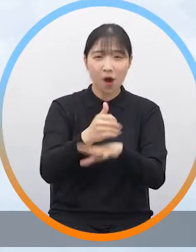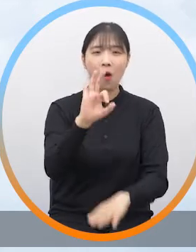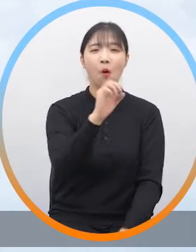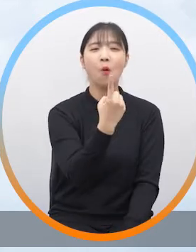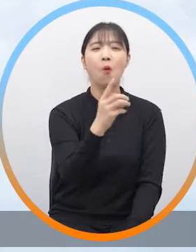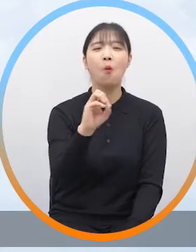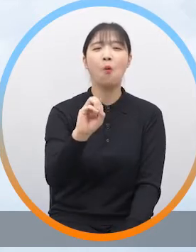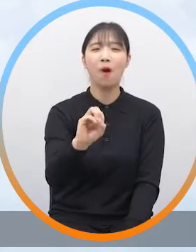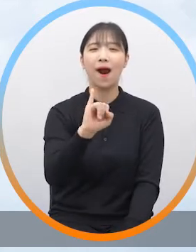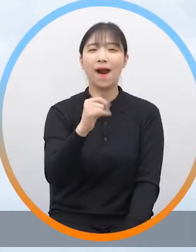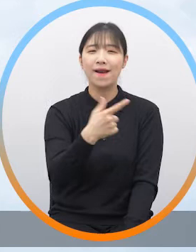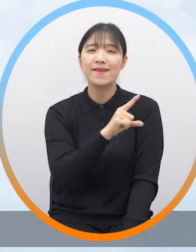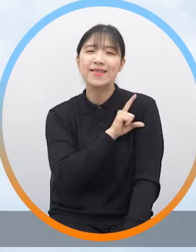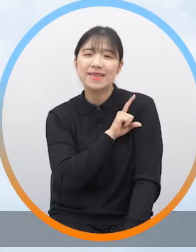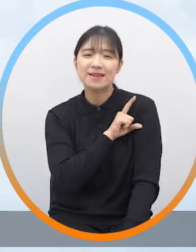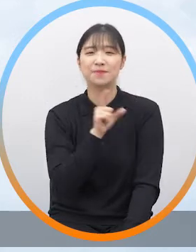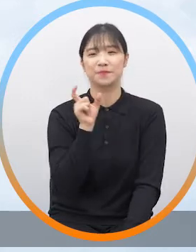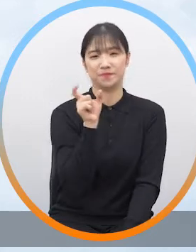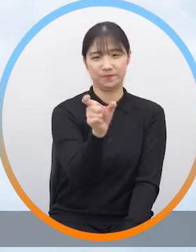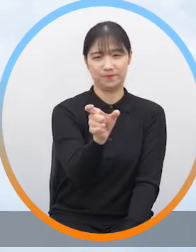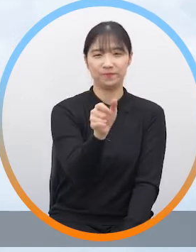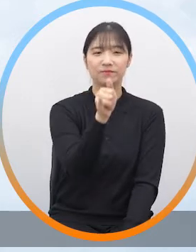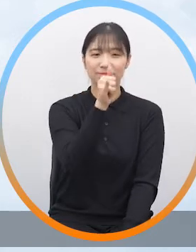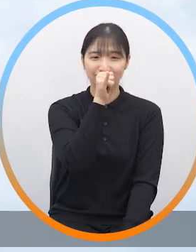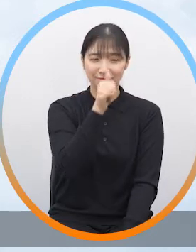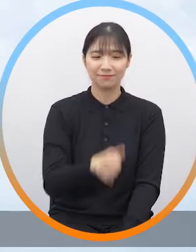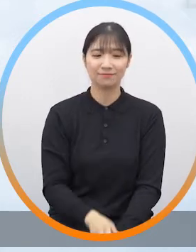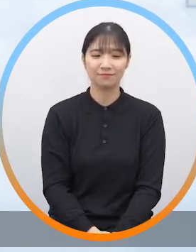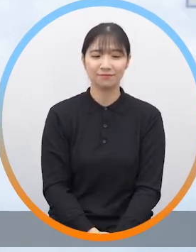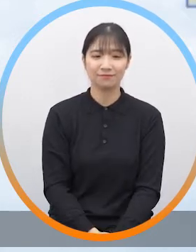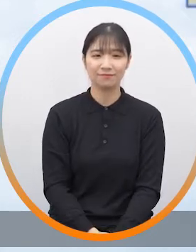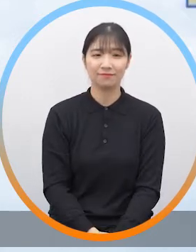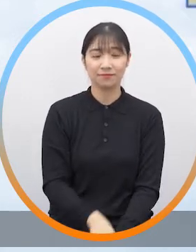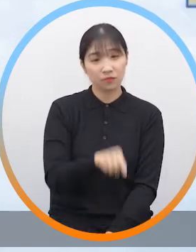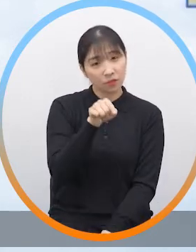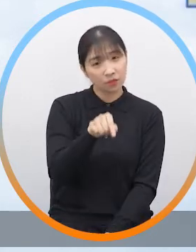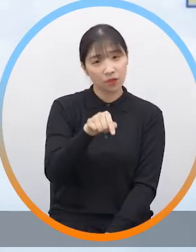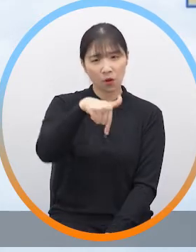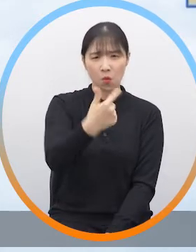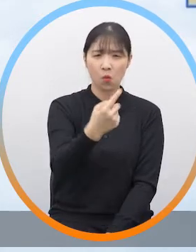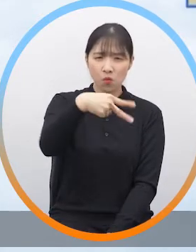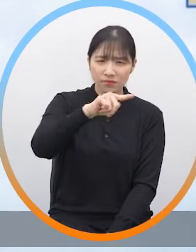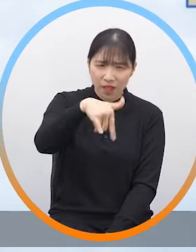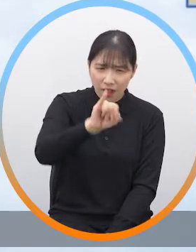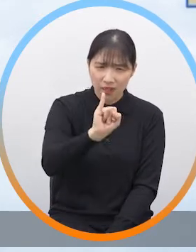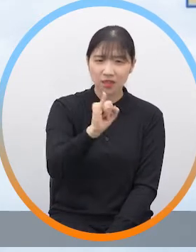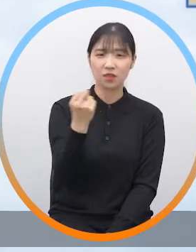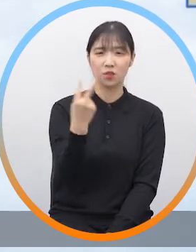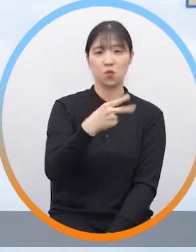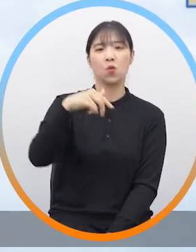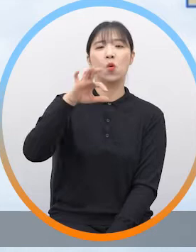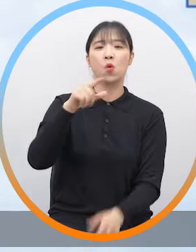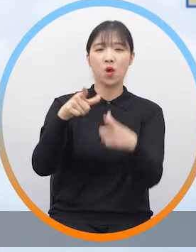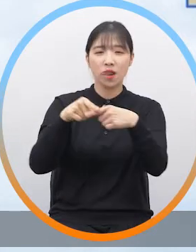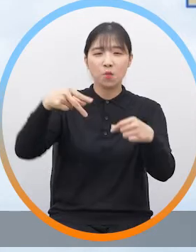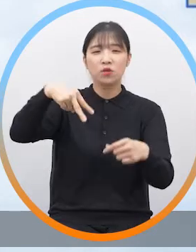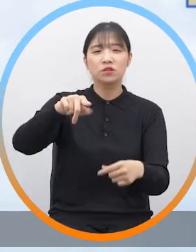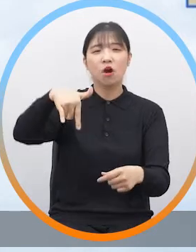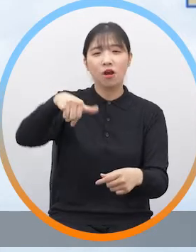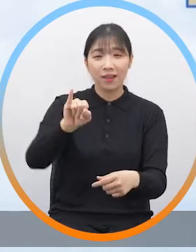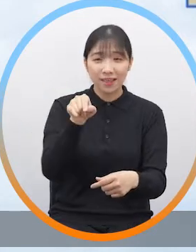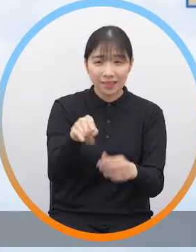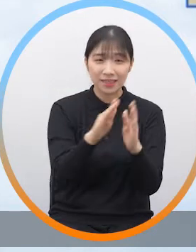왕이라는 이름으로 기록되어 있습니다. 근데 이 고사기하고 일본서기 이